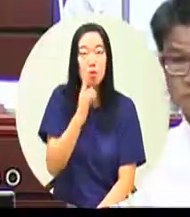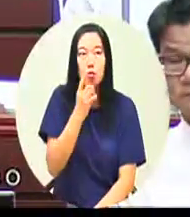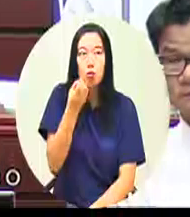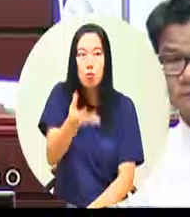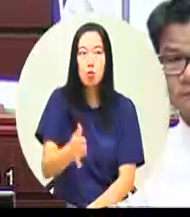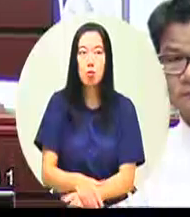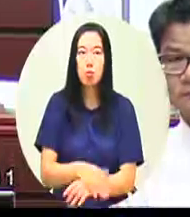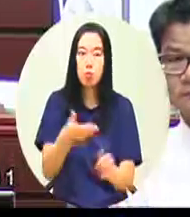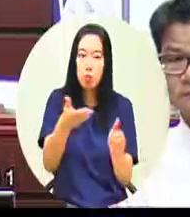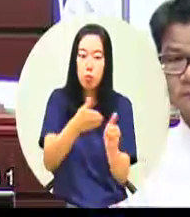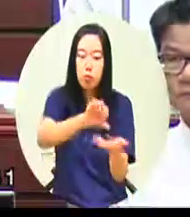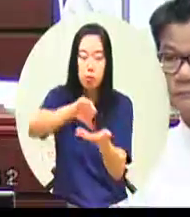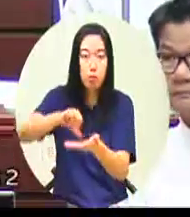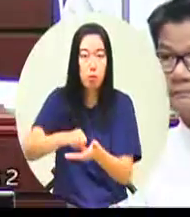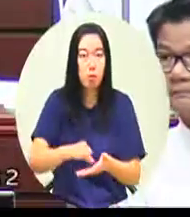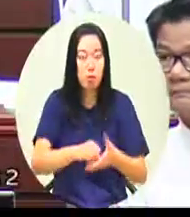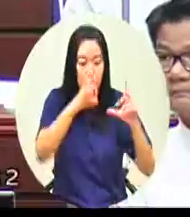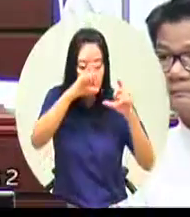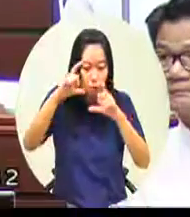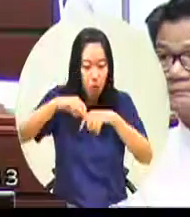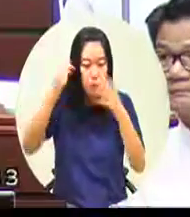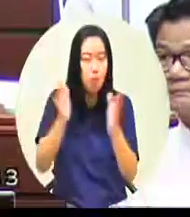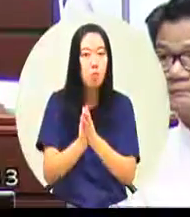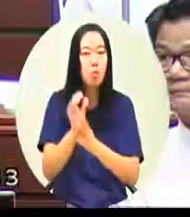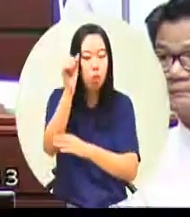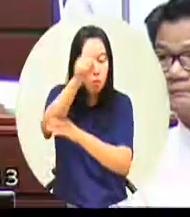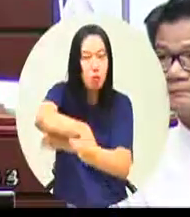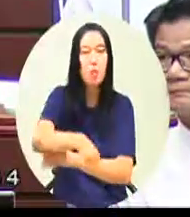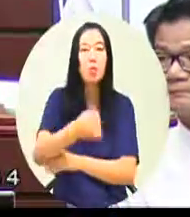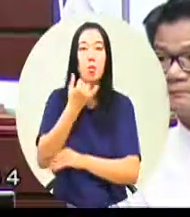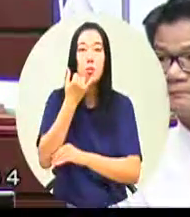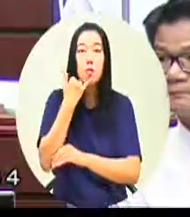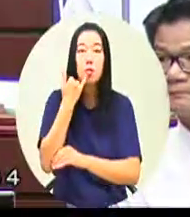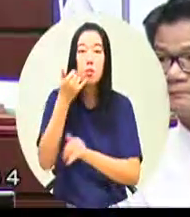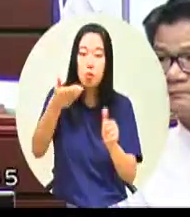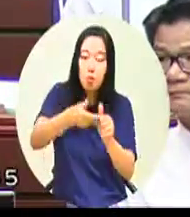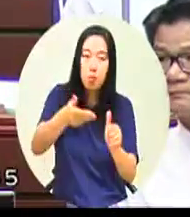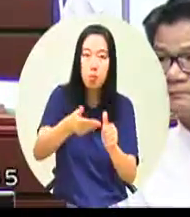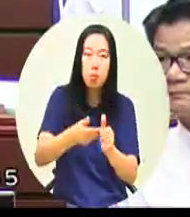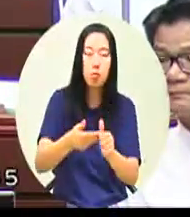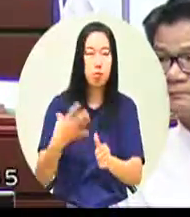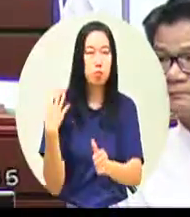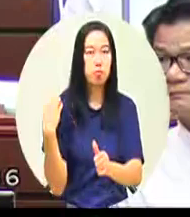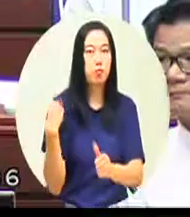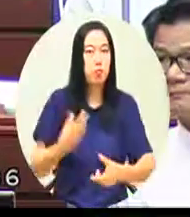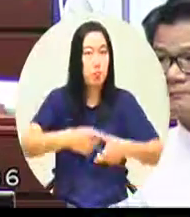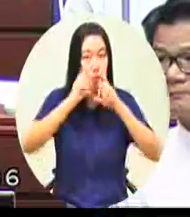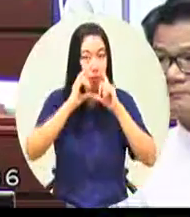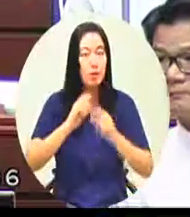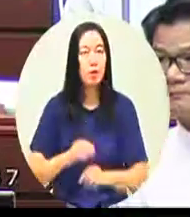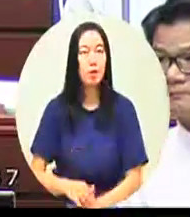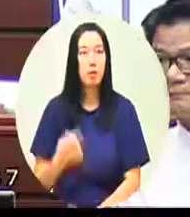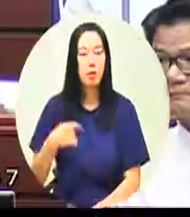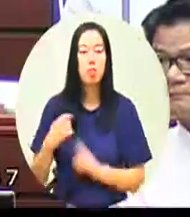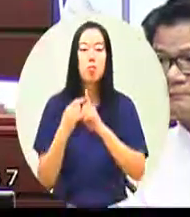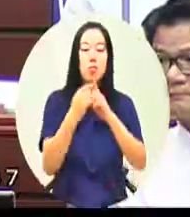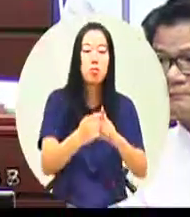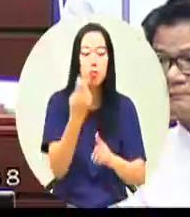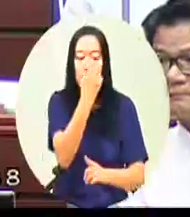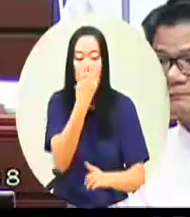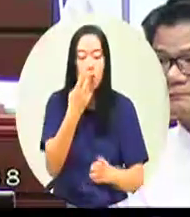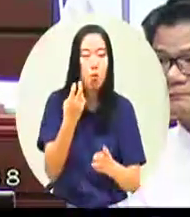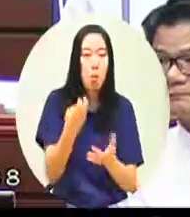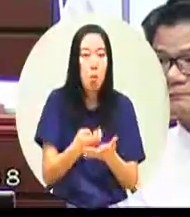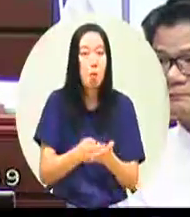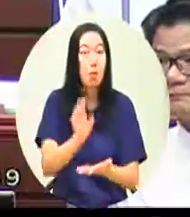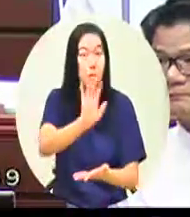因有翕相起来，我们都一概承认，他就可以进行复耕。袂那讲中央所讲的讲哦，爱个阮咧看了啥货安尼，